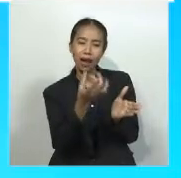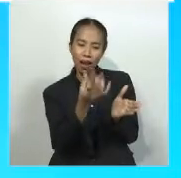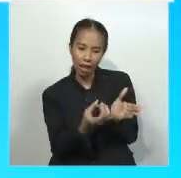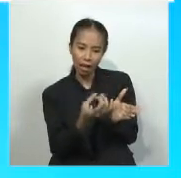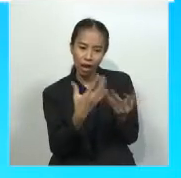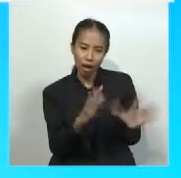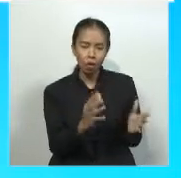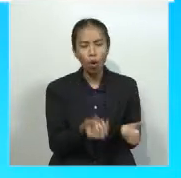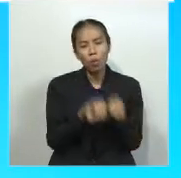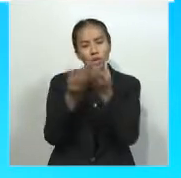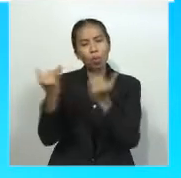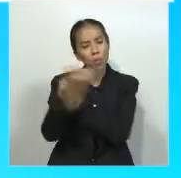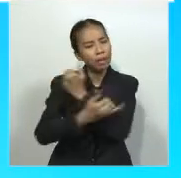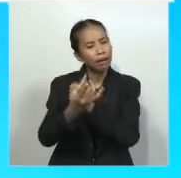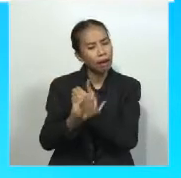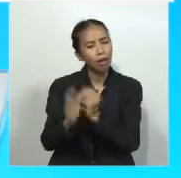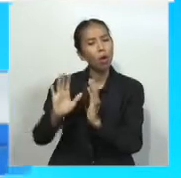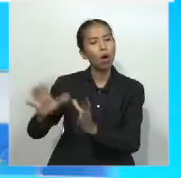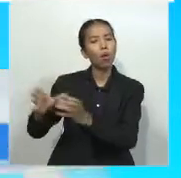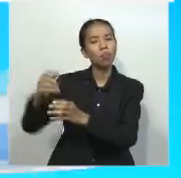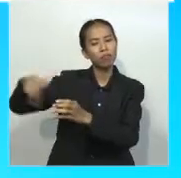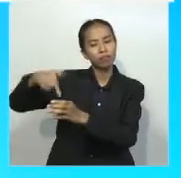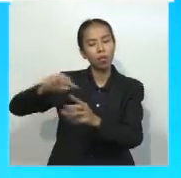งไปยังประเทศไหนนะครับ